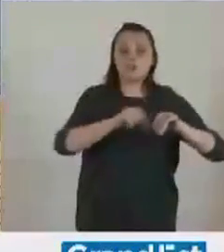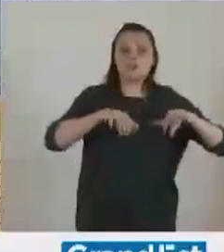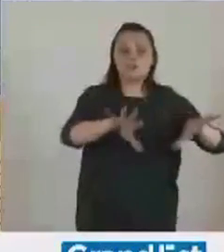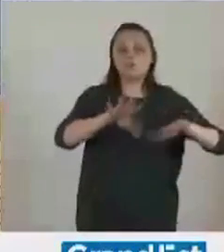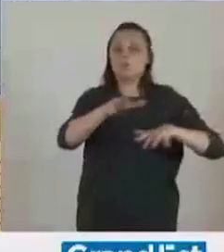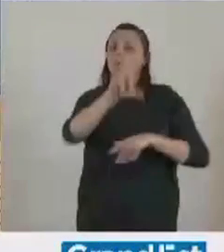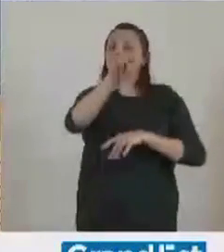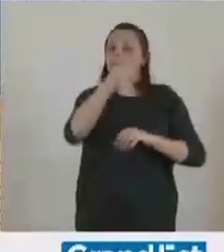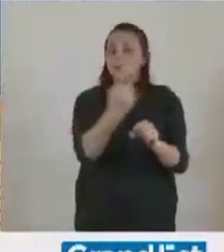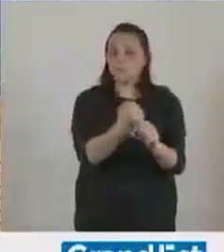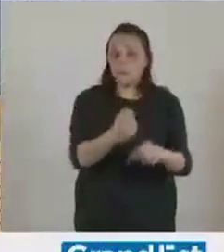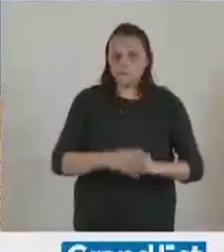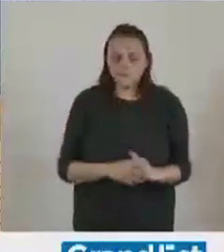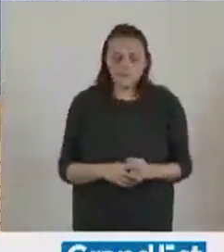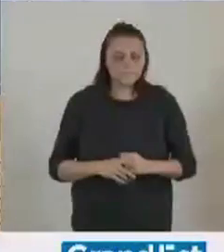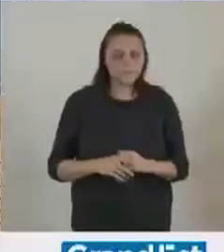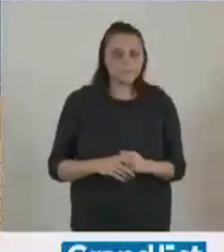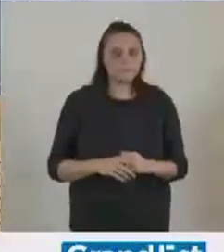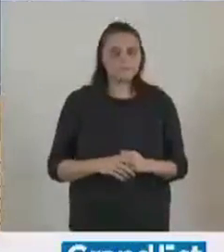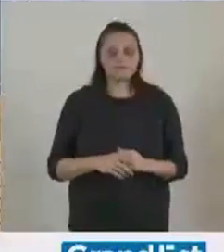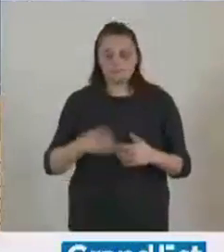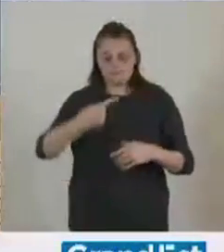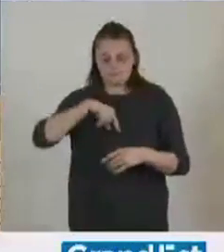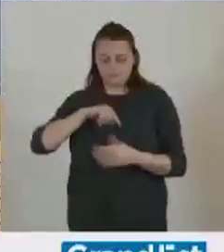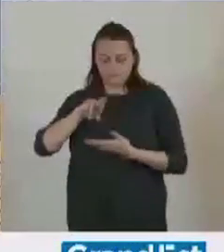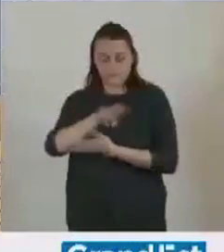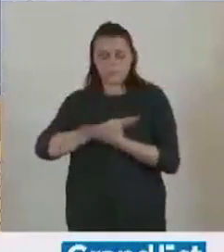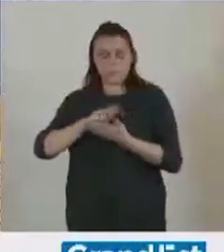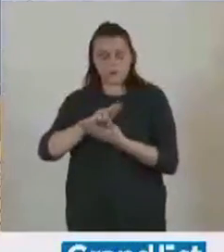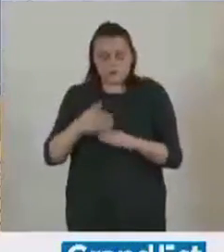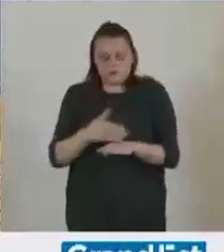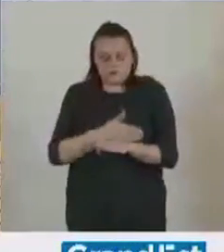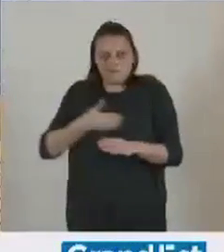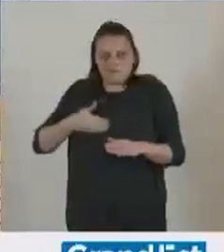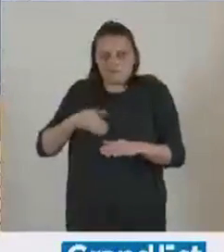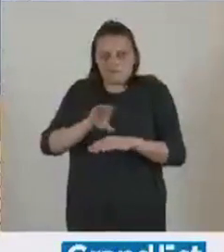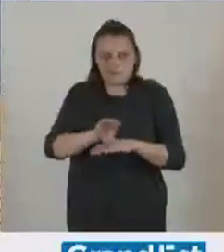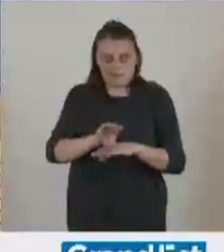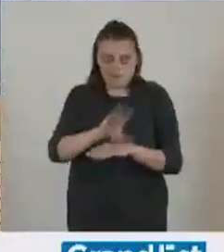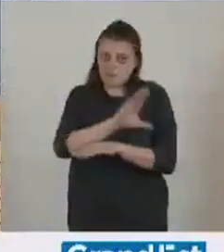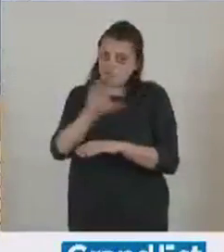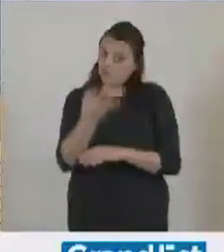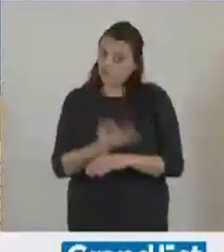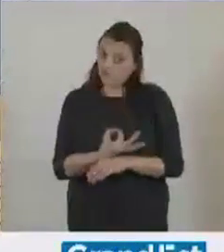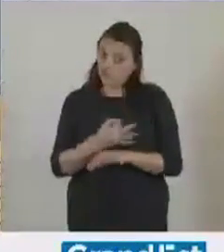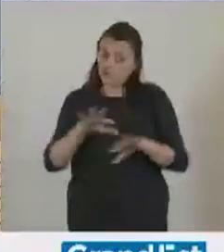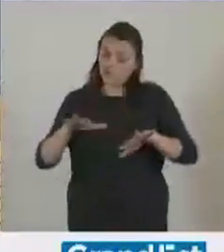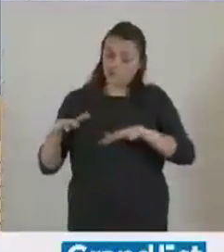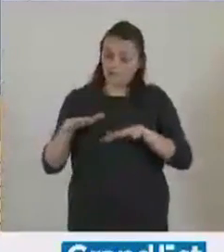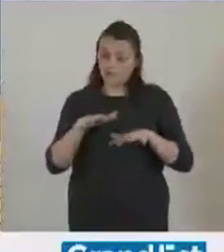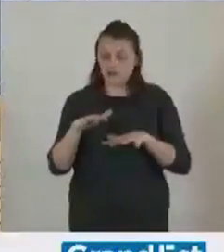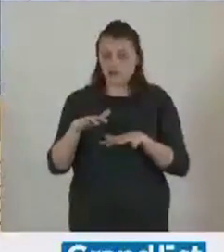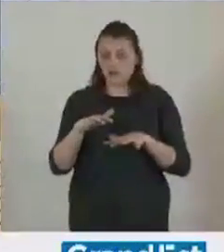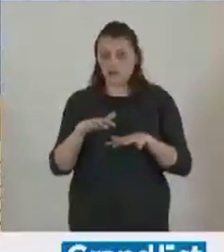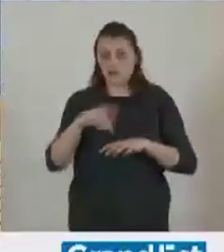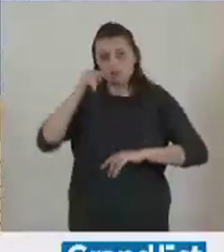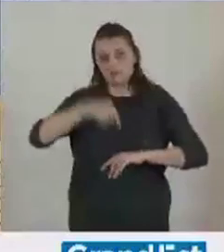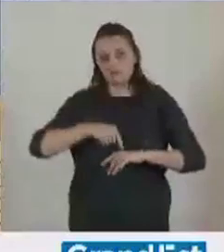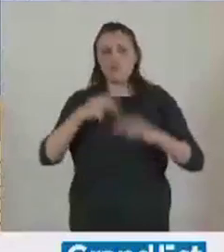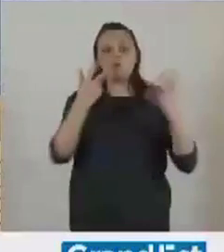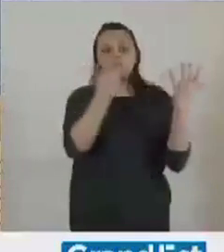région assurera le préfinancement à 100% de ce projet qui portera sur environ 830 000 prises